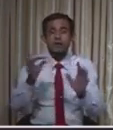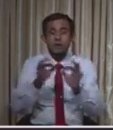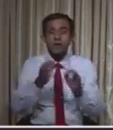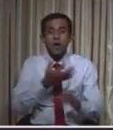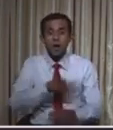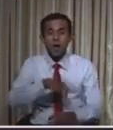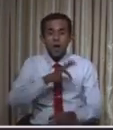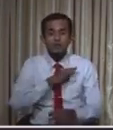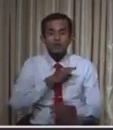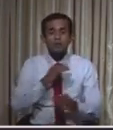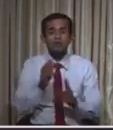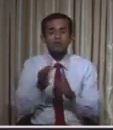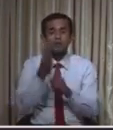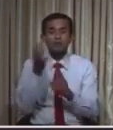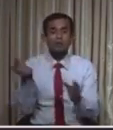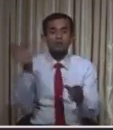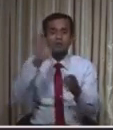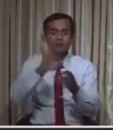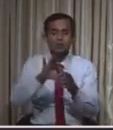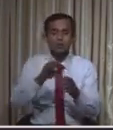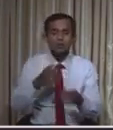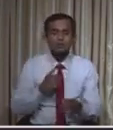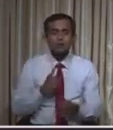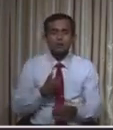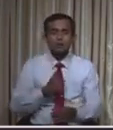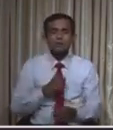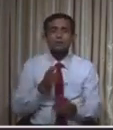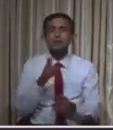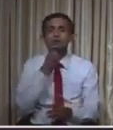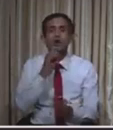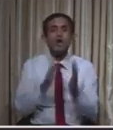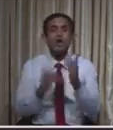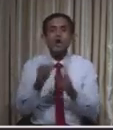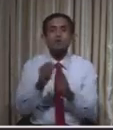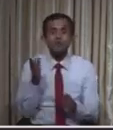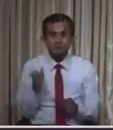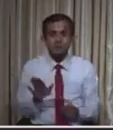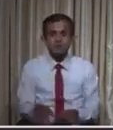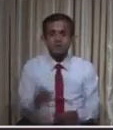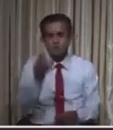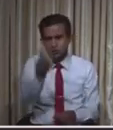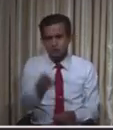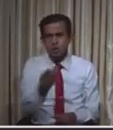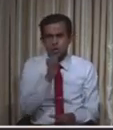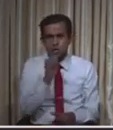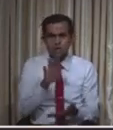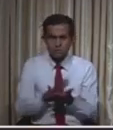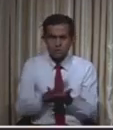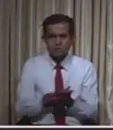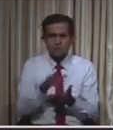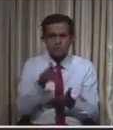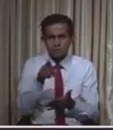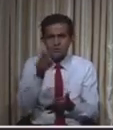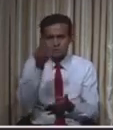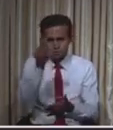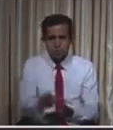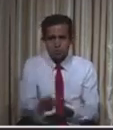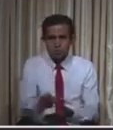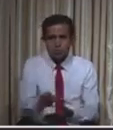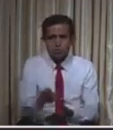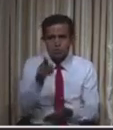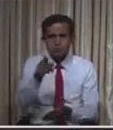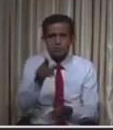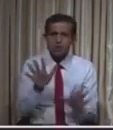වගේ තනතුරක් ලබා දීම පිළිබඳව මම කැමතියි අධිකරණ අමතුමත් මෙතන ඉන්නවා. තමුන්නාංශේ ඇත්තටම සතුට වෙනවද? තමුන්නාංශේ ඒ